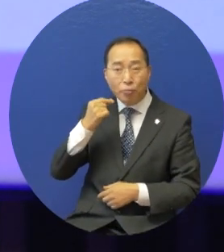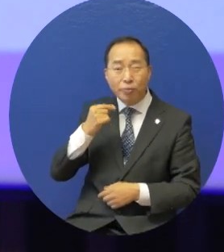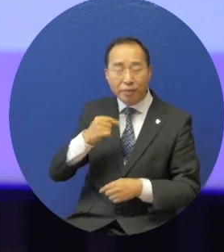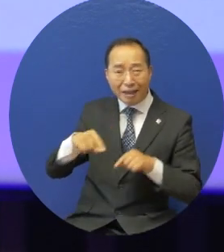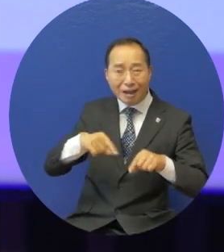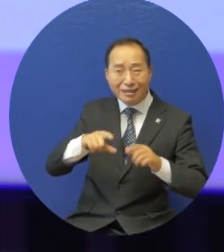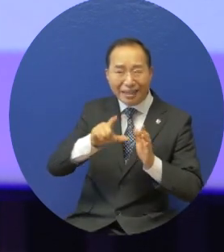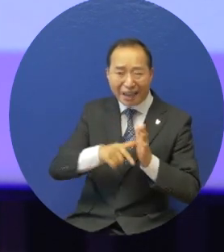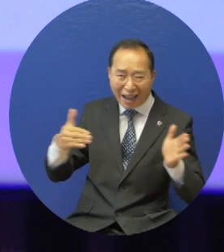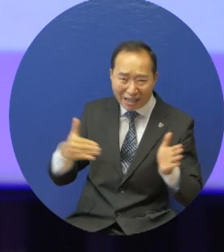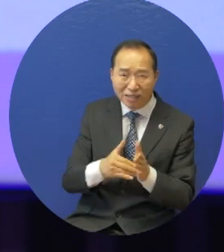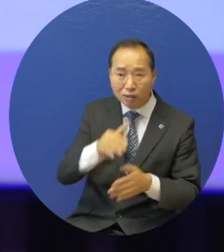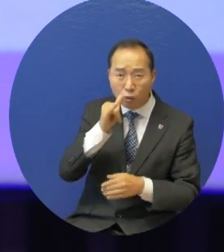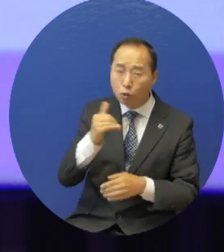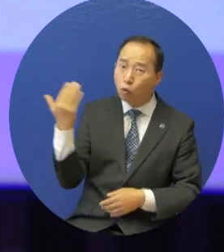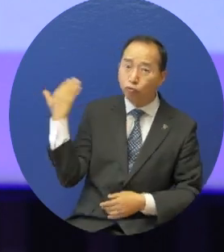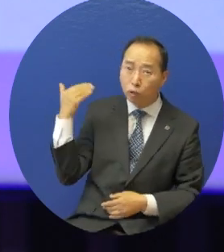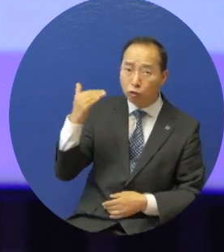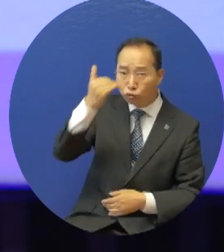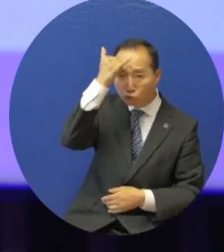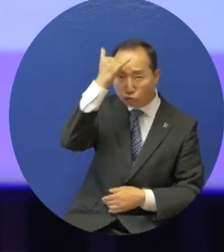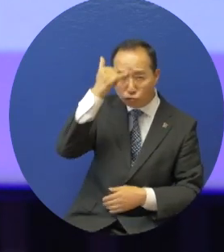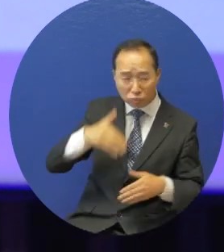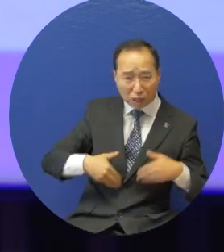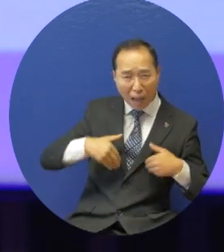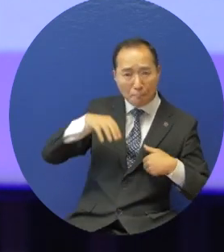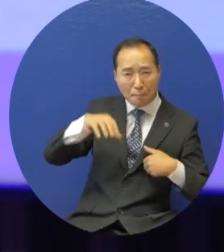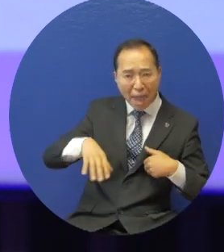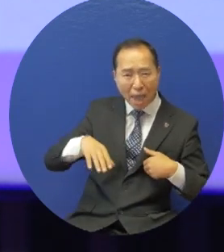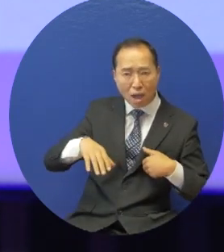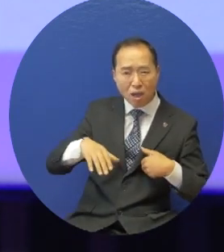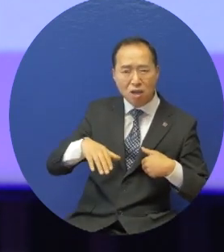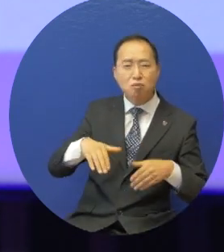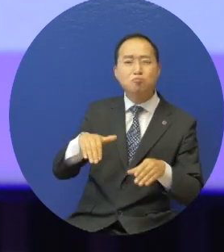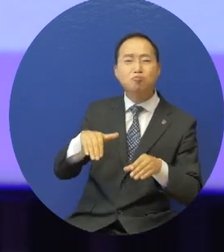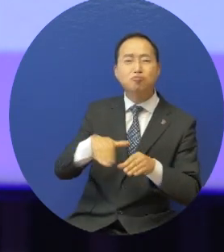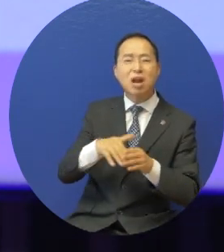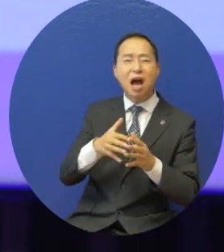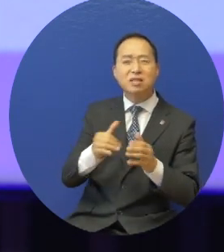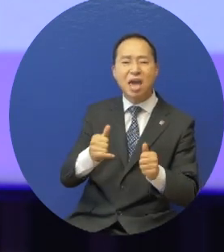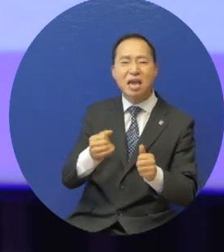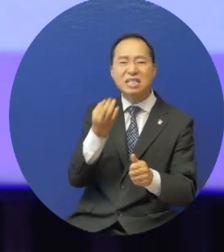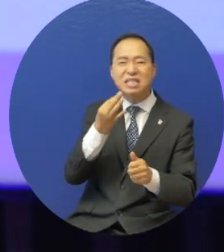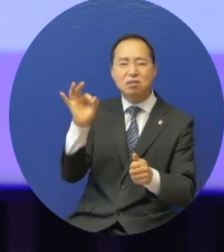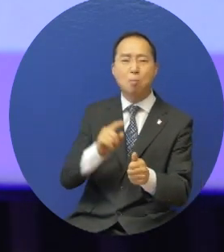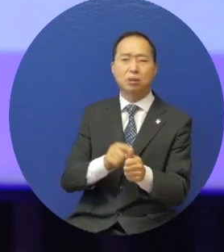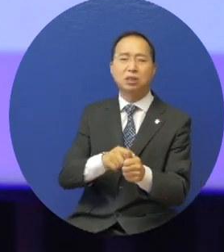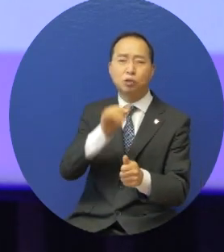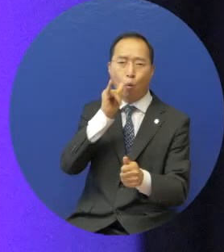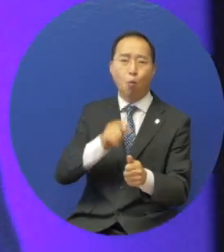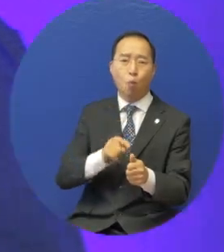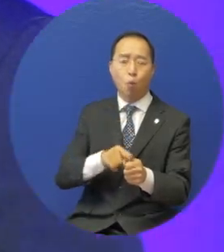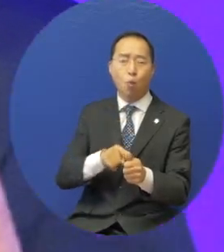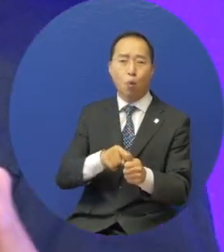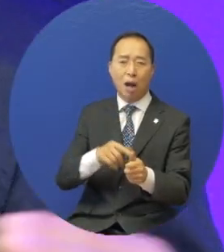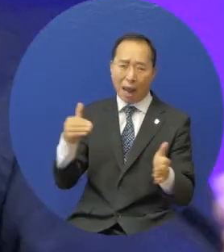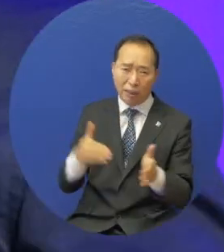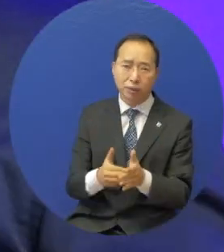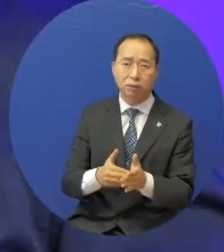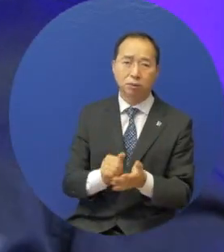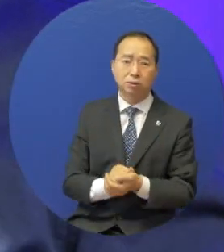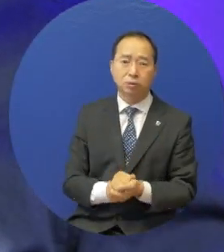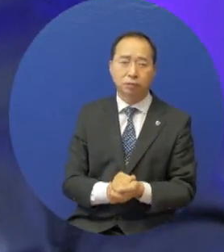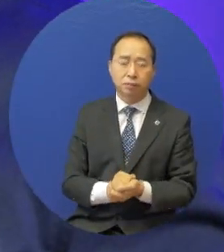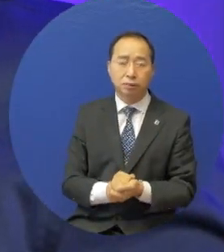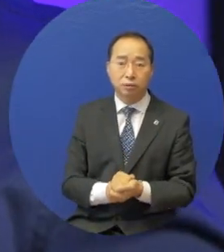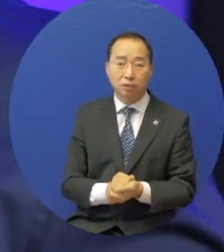때까지 있었고요. 최근에도 한 분이 충청남도에서 지방문화재로 지정될 정도로 전승이 되었던 직업입니다. 그래서 여러분들이